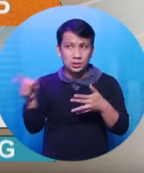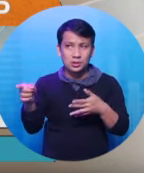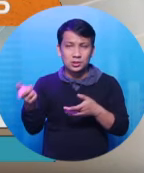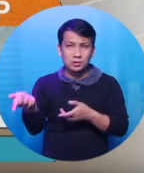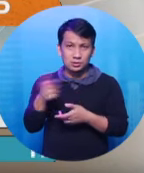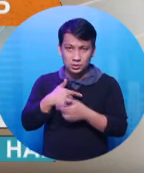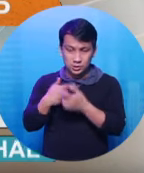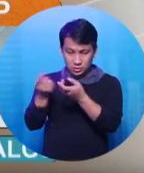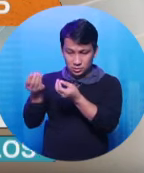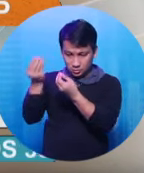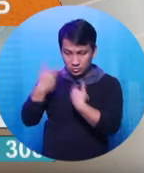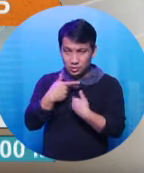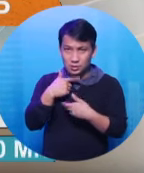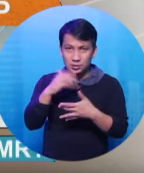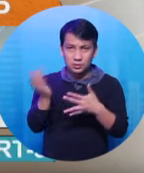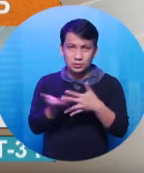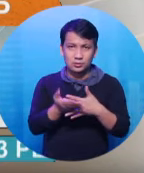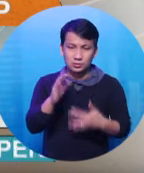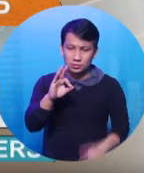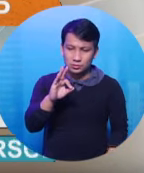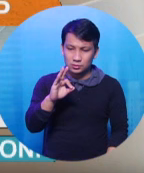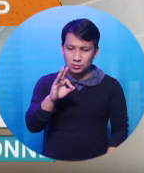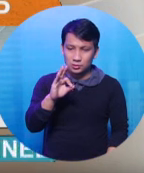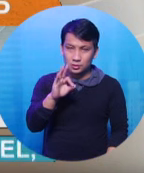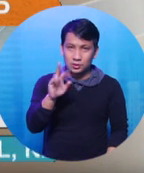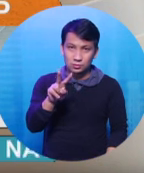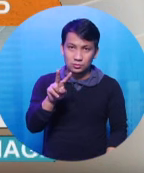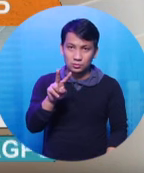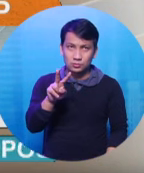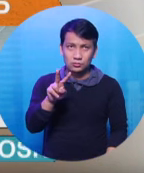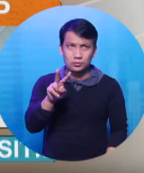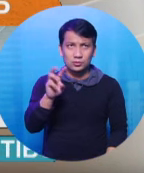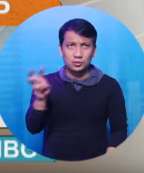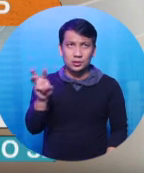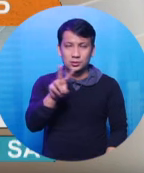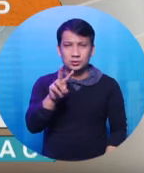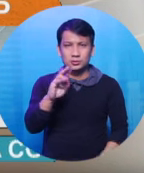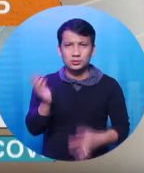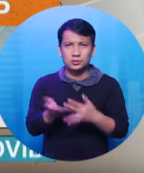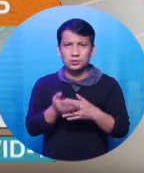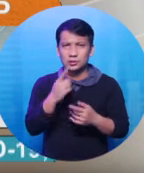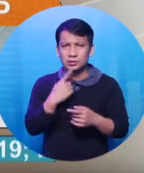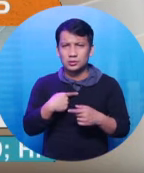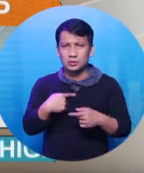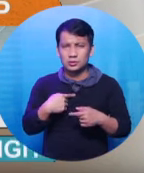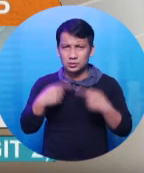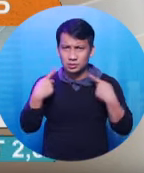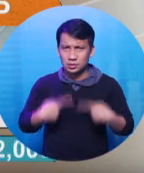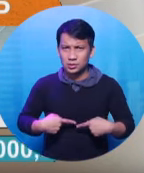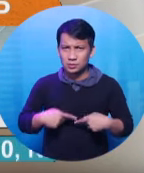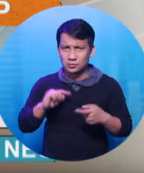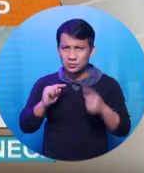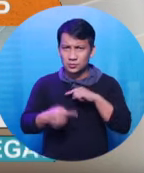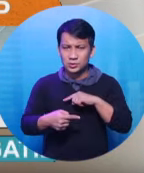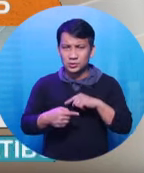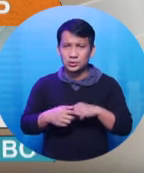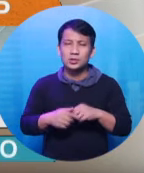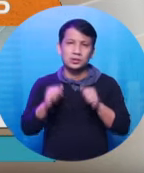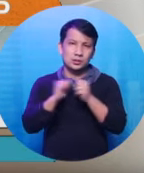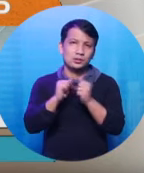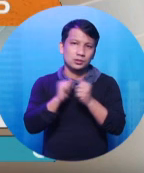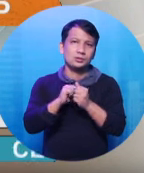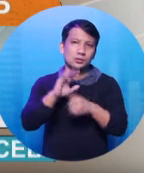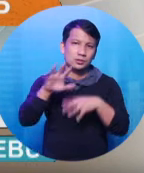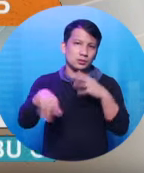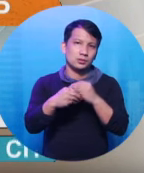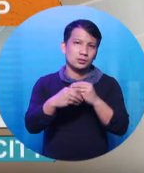So, kasama na po yun doon sa RA 9262 na nirefer natin na case. How about serious physical injury? Ma'am.